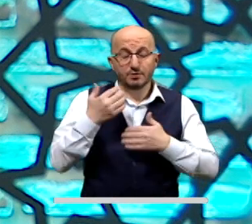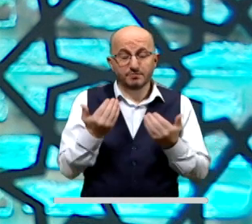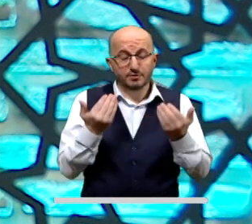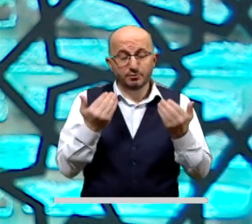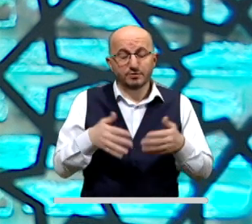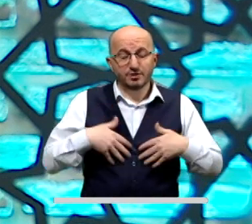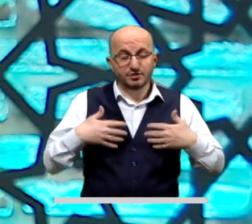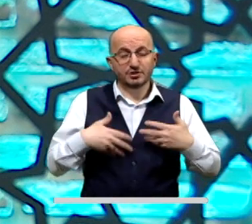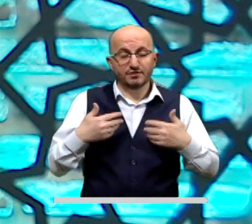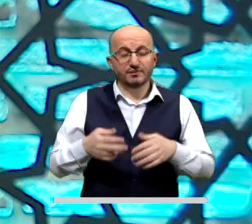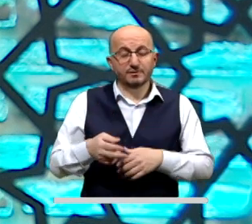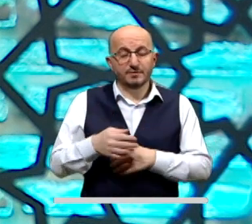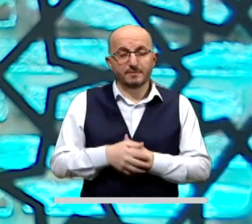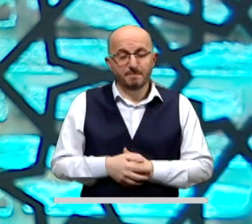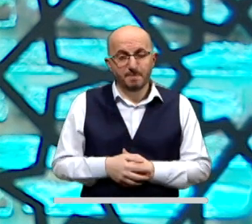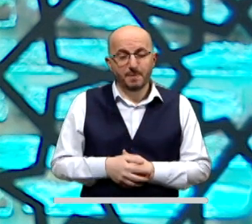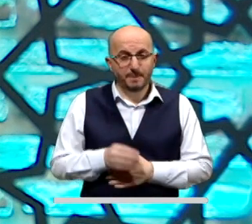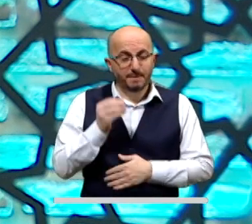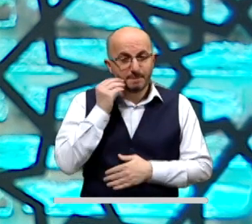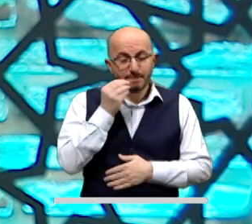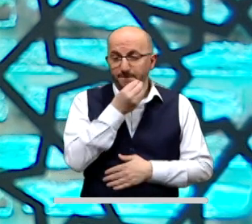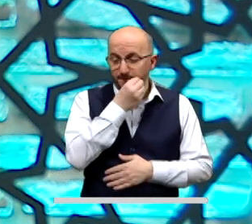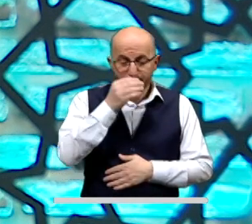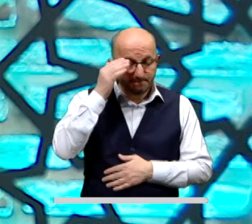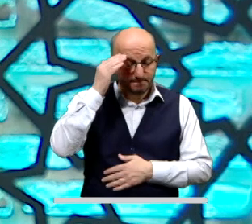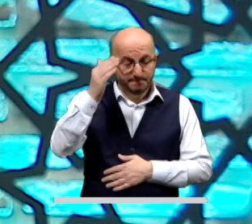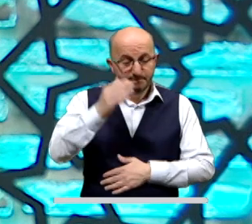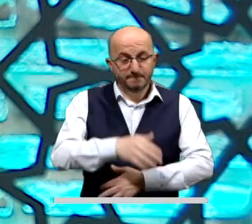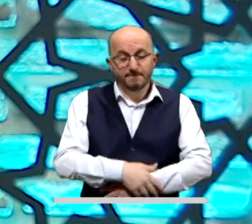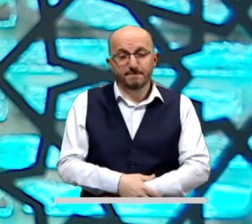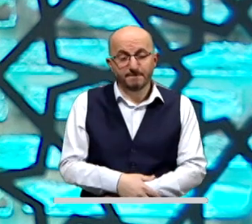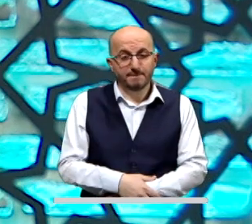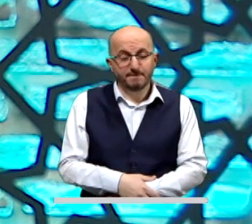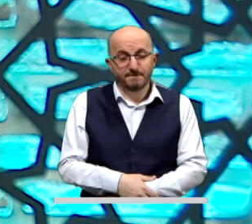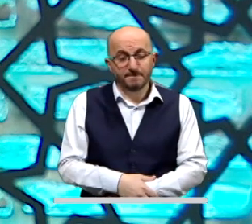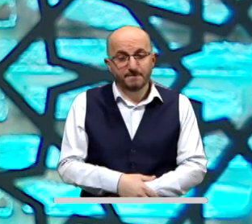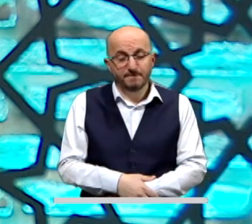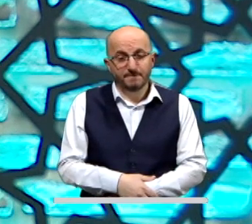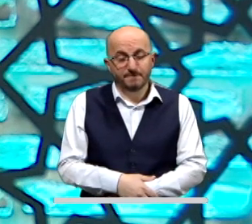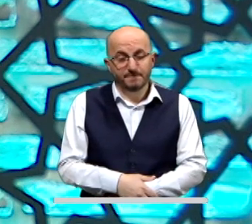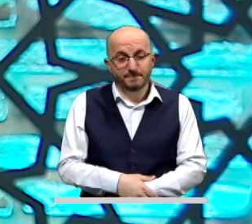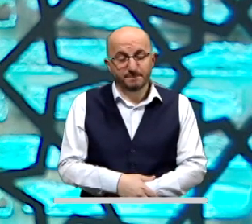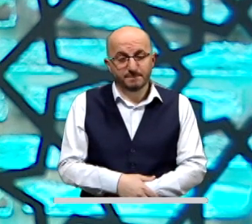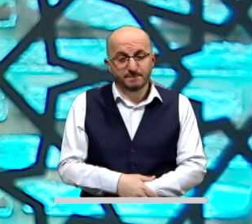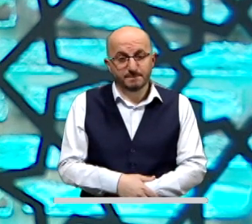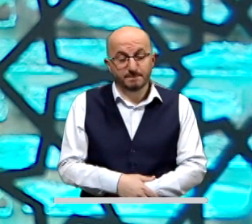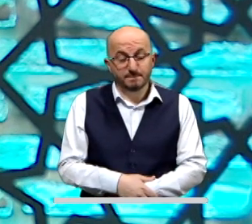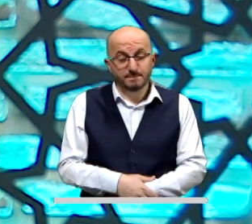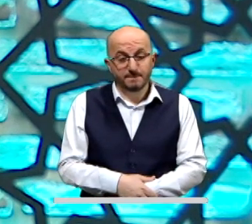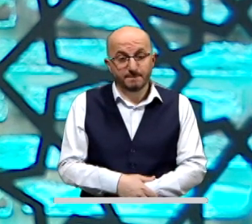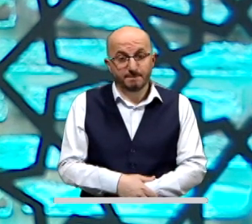Muhammed'im gözlerinden öpüyorum Ailene çok çok selamlar Sivas'ı da saygıyla muhabbetle selamlıyoruz Sağ ol Hayırlı akşamlar